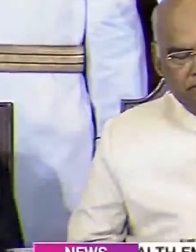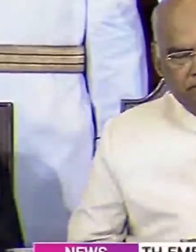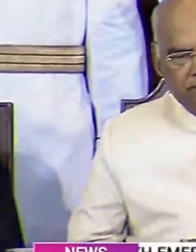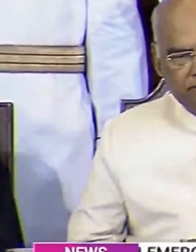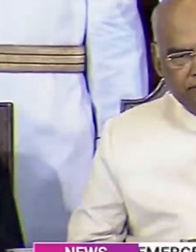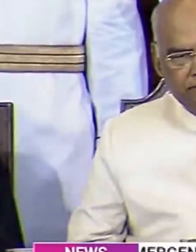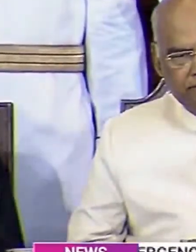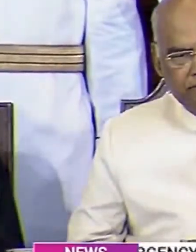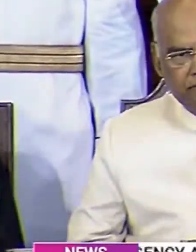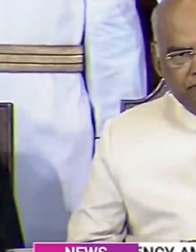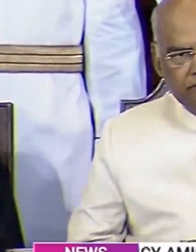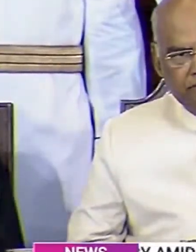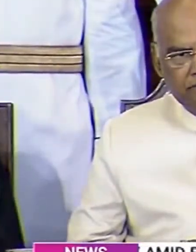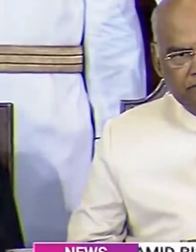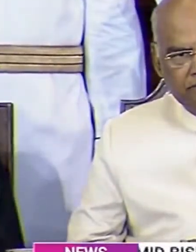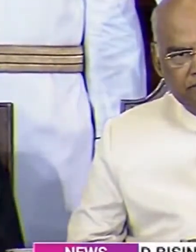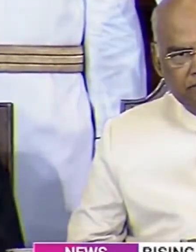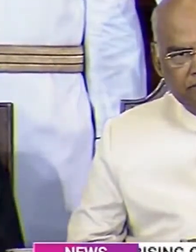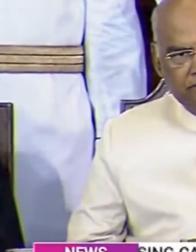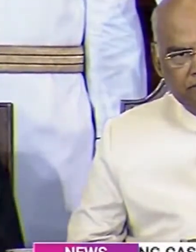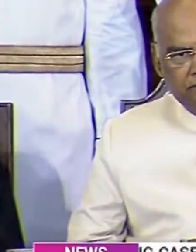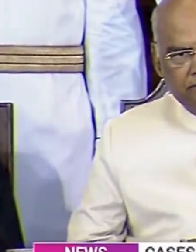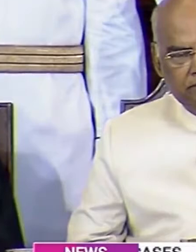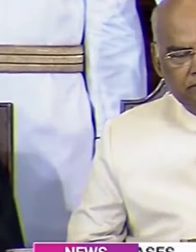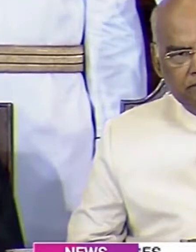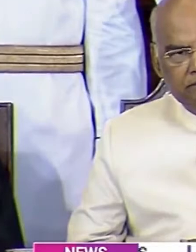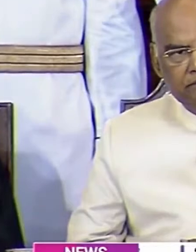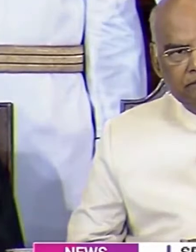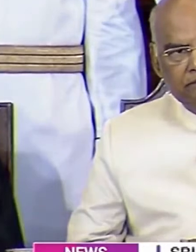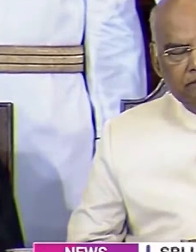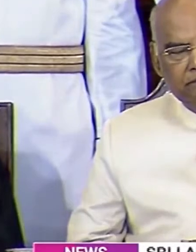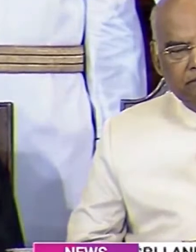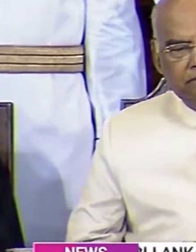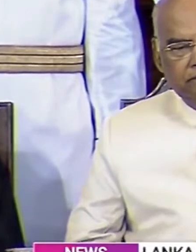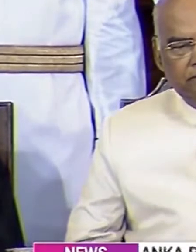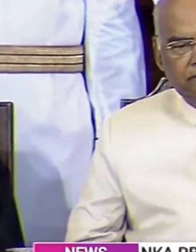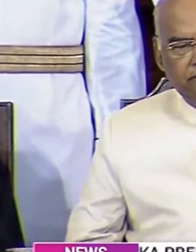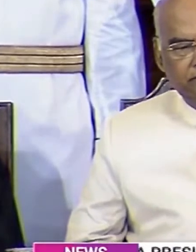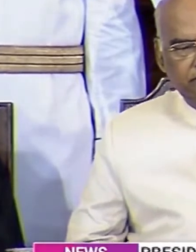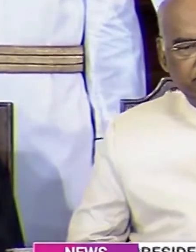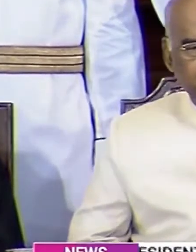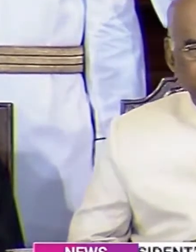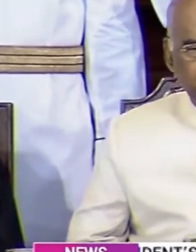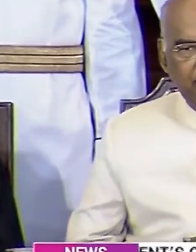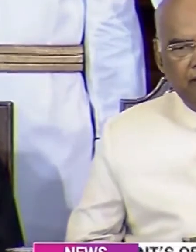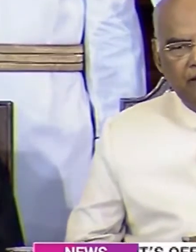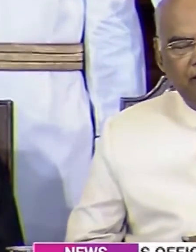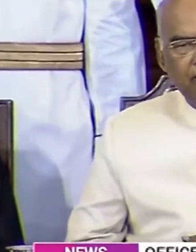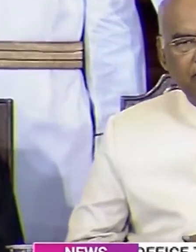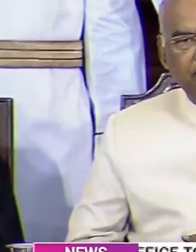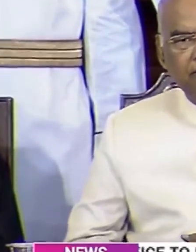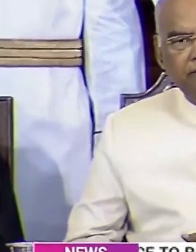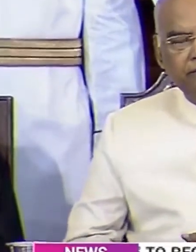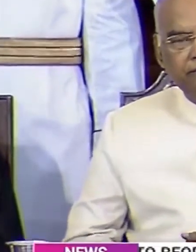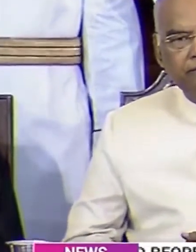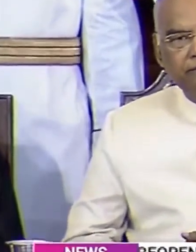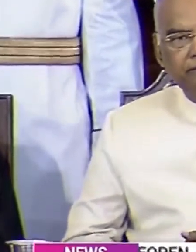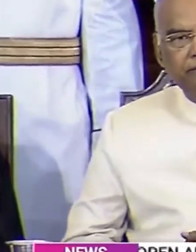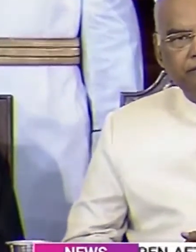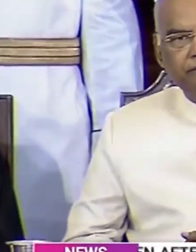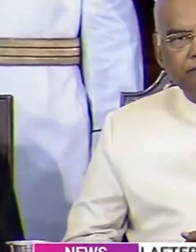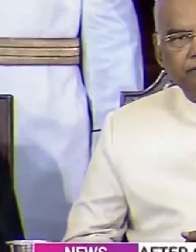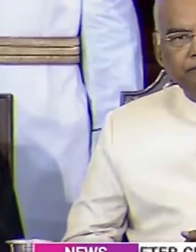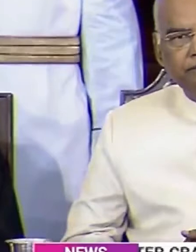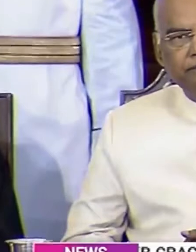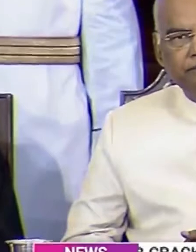जगत कल्याण की इसी भावना के साथ मैं आप सब के विश्वास पर खरा उतरने के लिए पूरी निष्ठा व